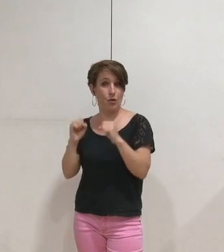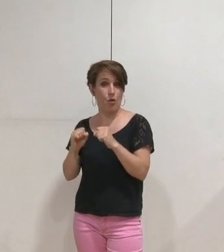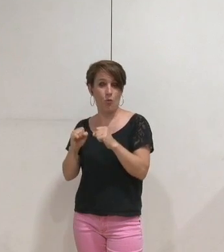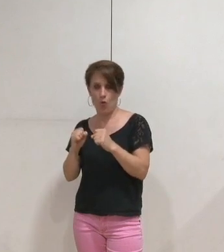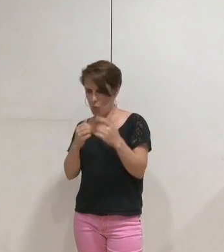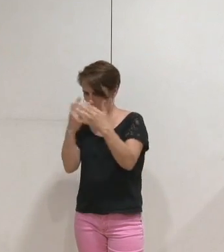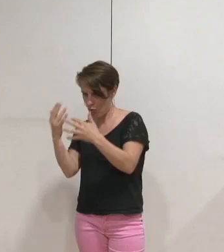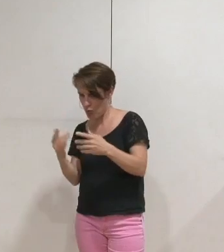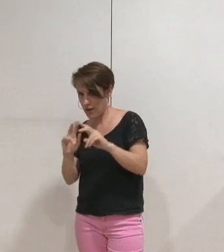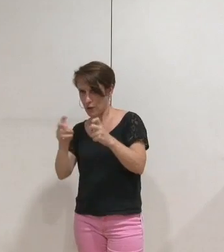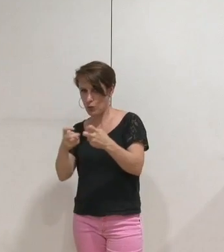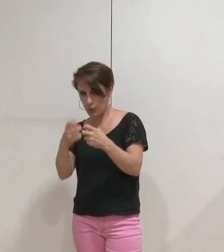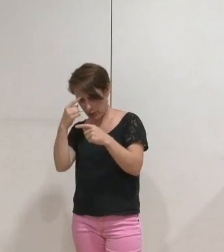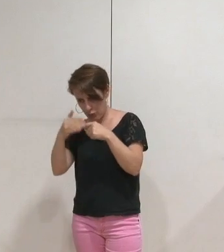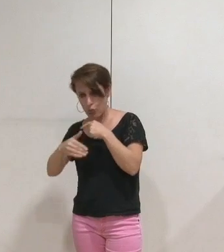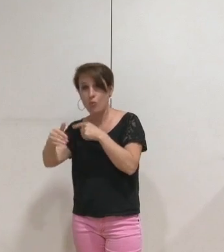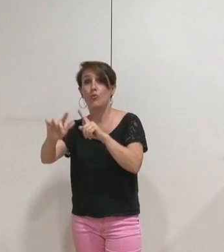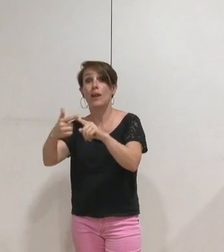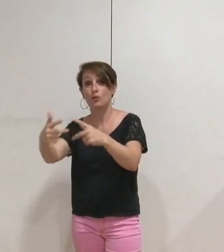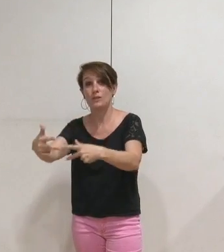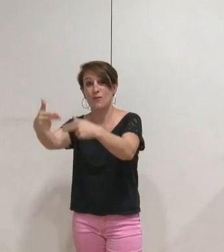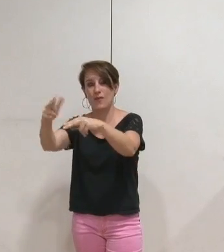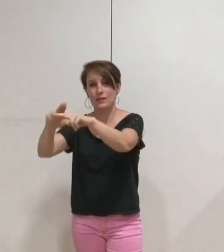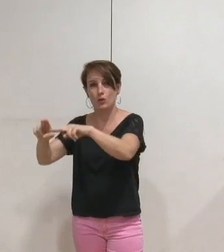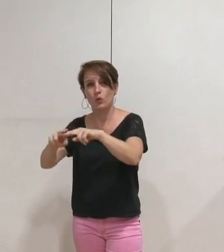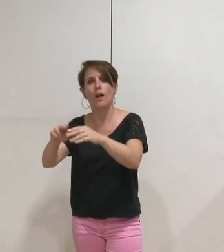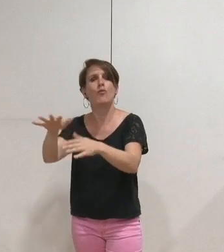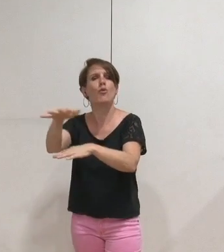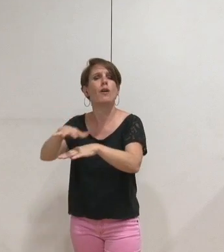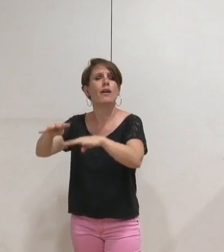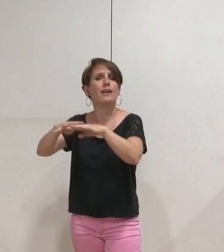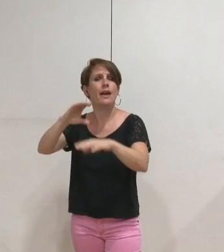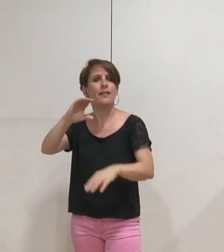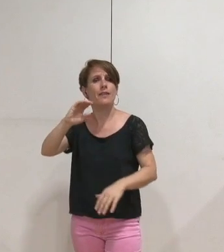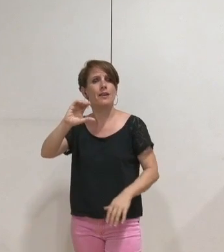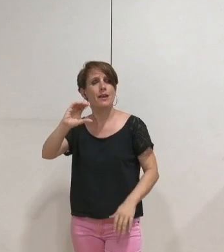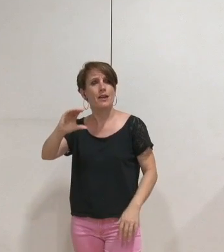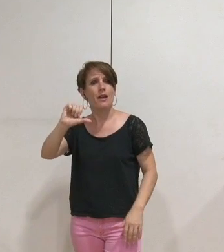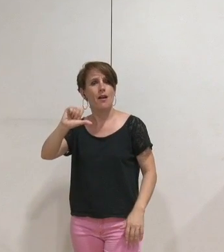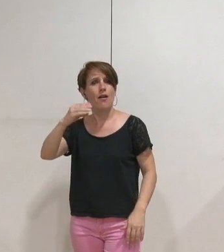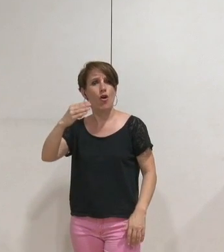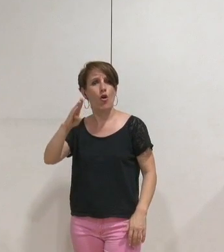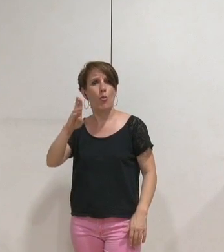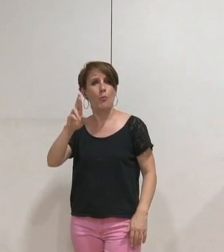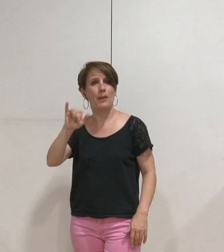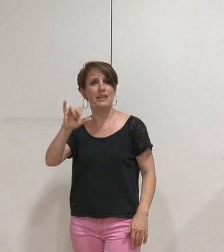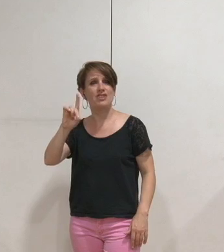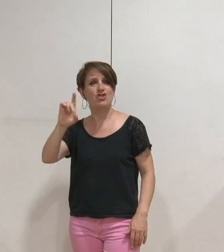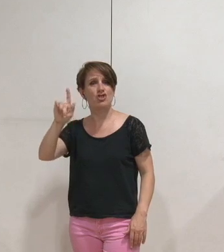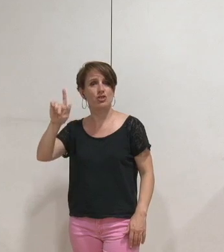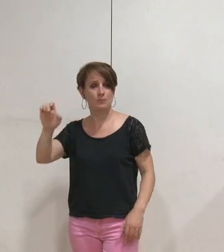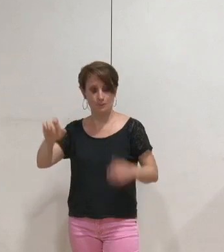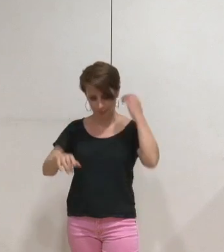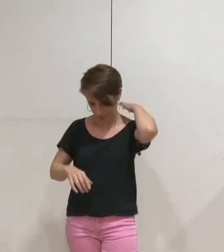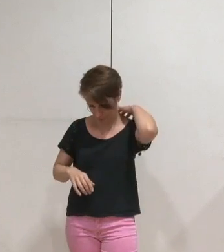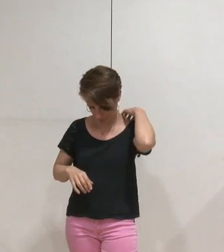phase de l'opération sur Cambridge et c'était ça ce qui était important d'obtenir un niveau